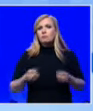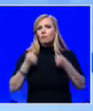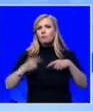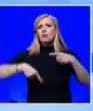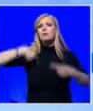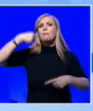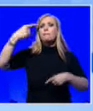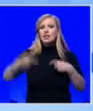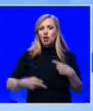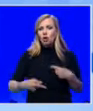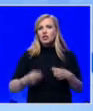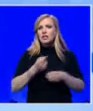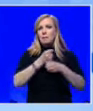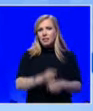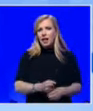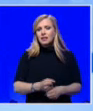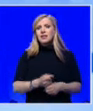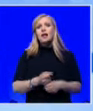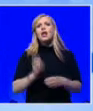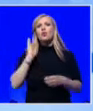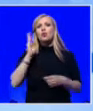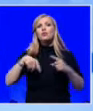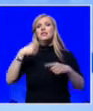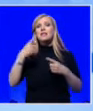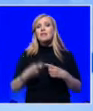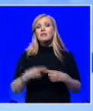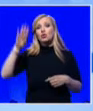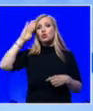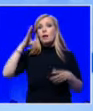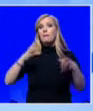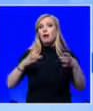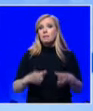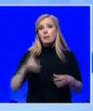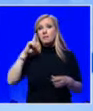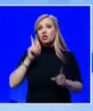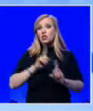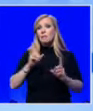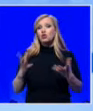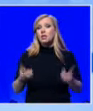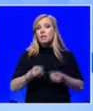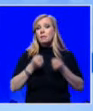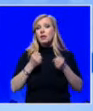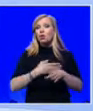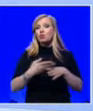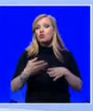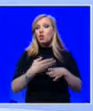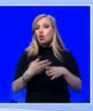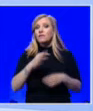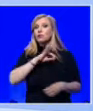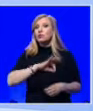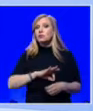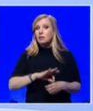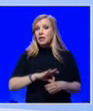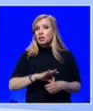и отидохте на следващия служебен кабинет. Смятате ли, че няма да може да се намери устойчива и успешна формула? Ами вие